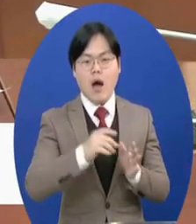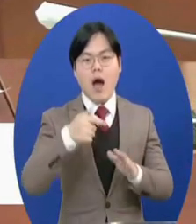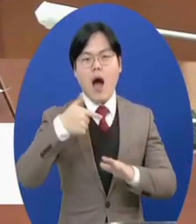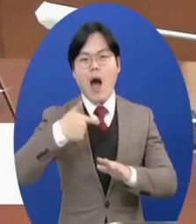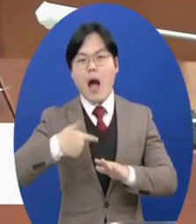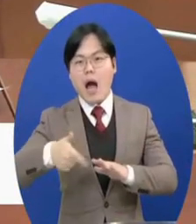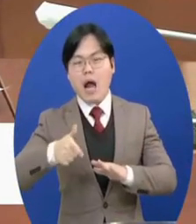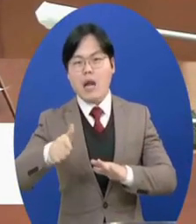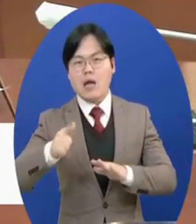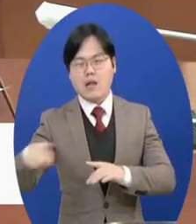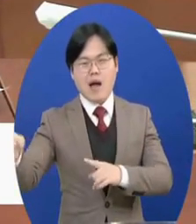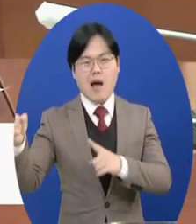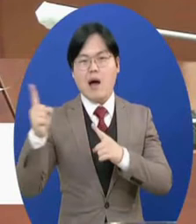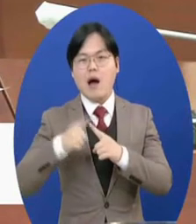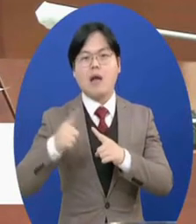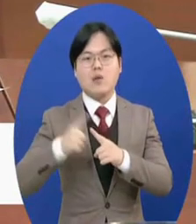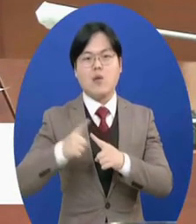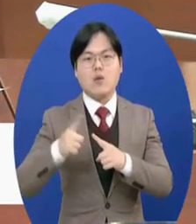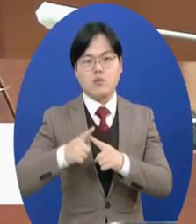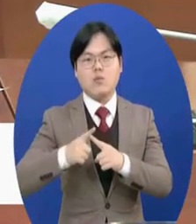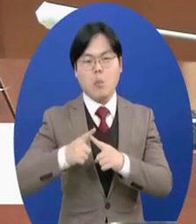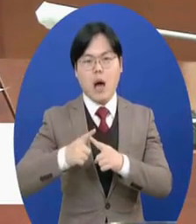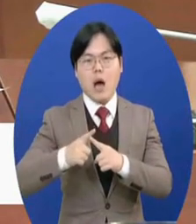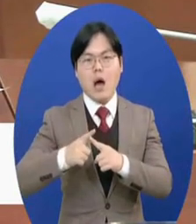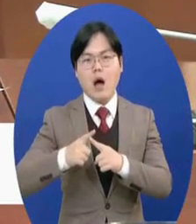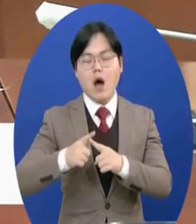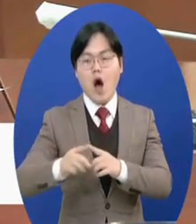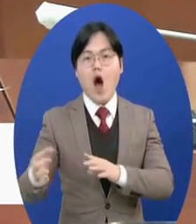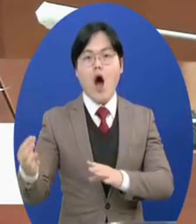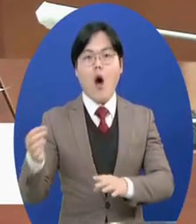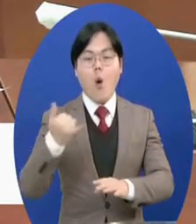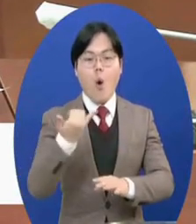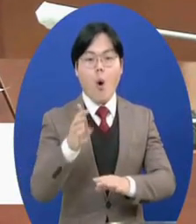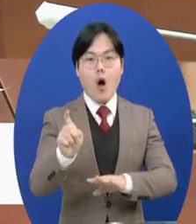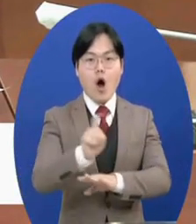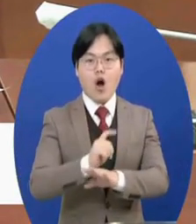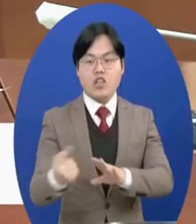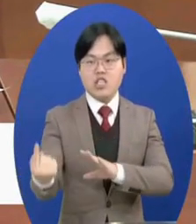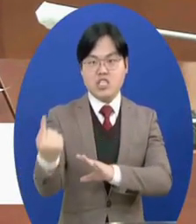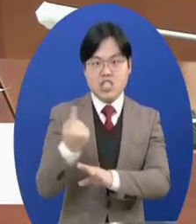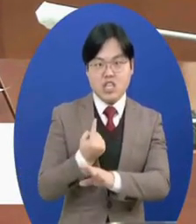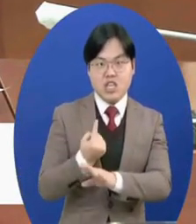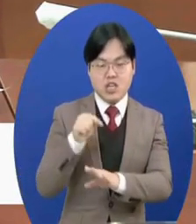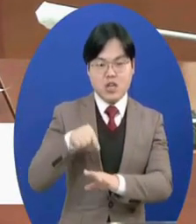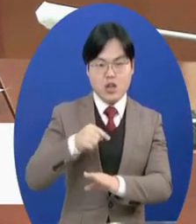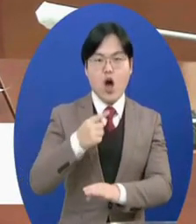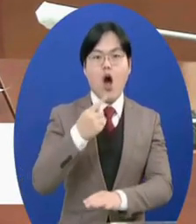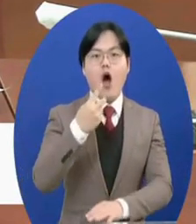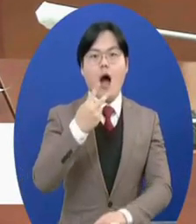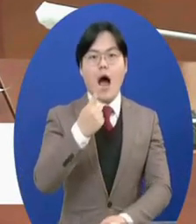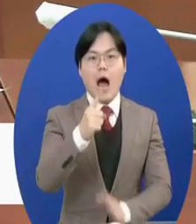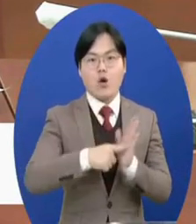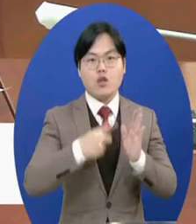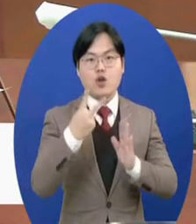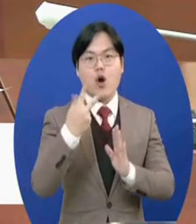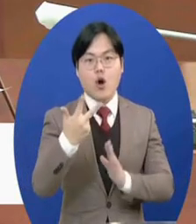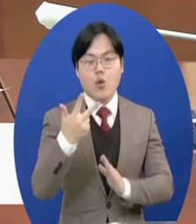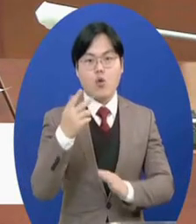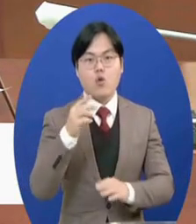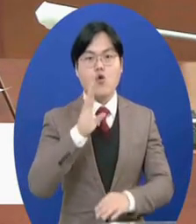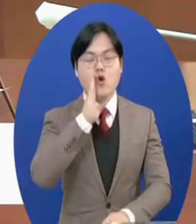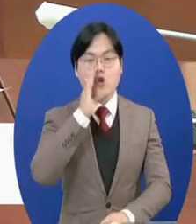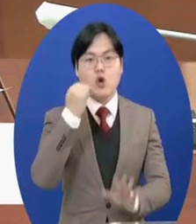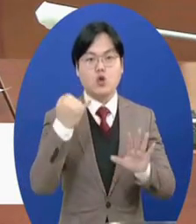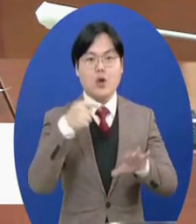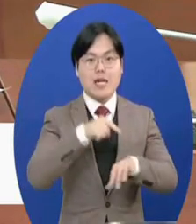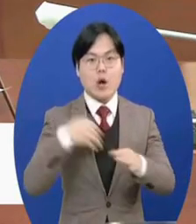маш хатуу хяналтыг чангатгах заяа. За орох хөдөлгөөн бол 23-ны 6 цаг хүртэл бол халдваргүй бүсээс орох хөдөлгөөн